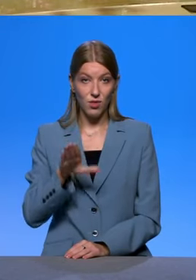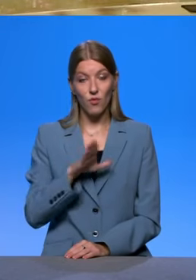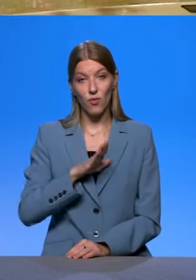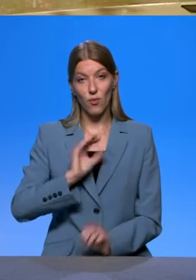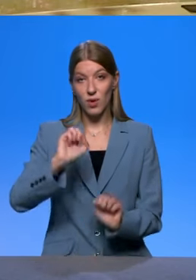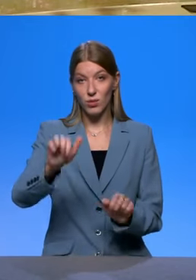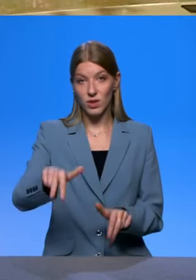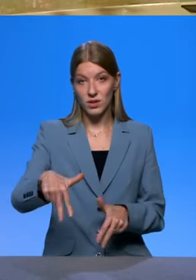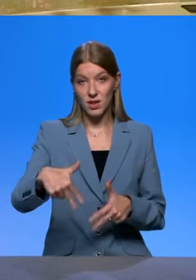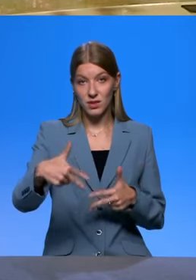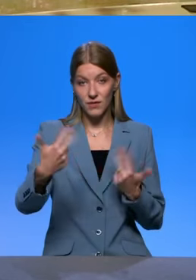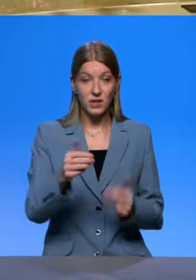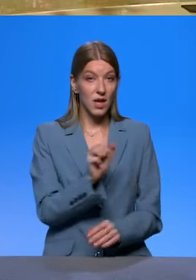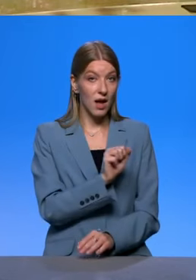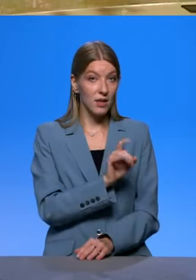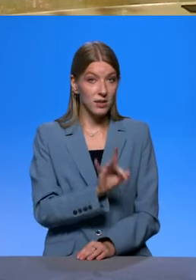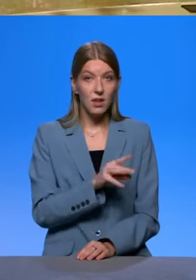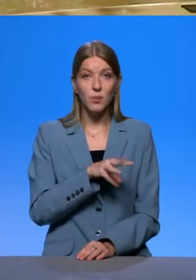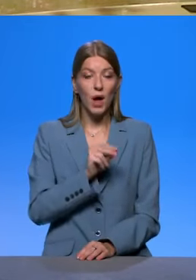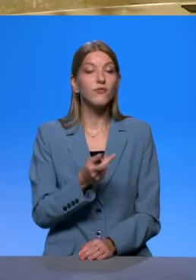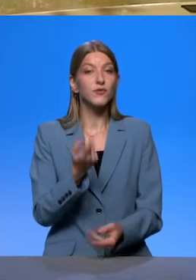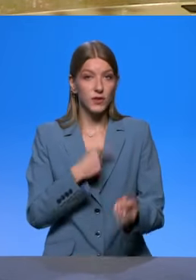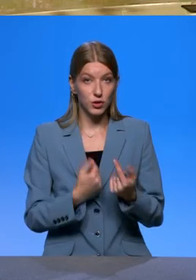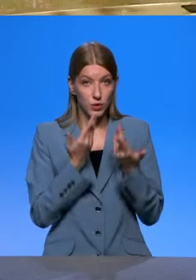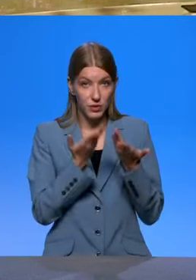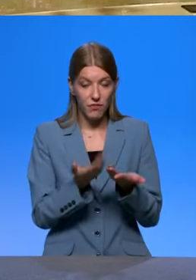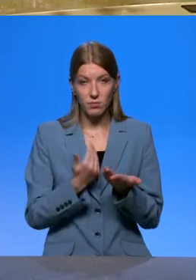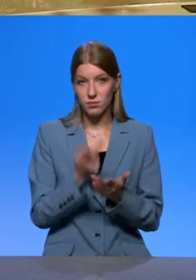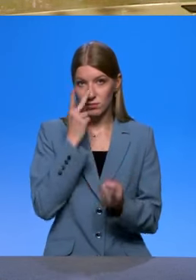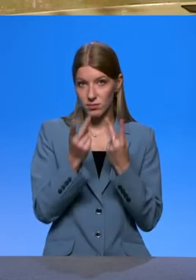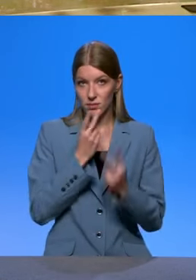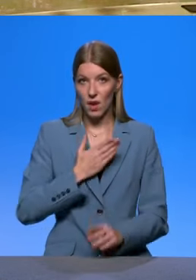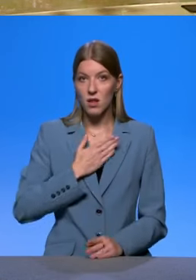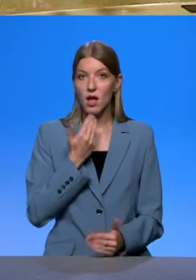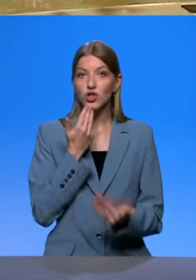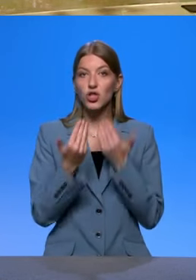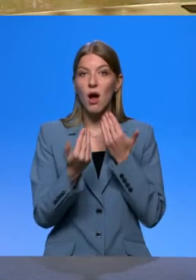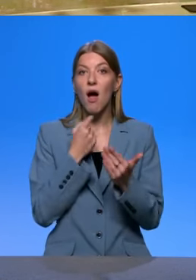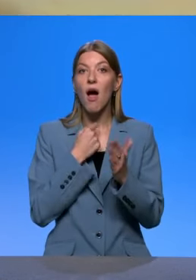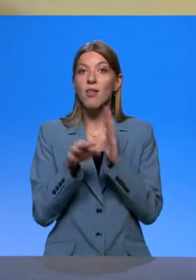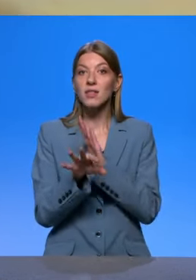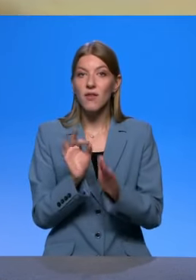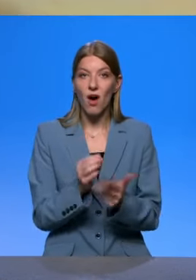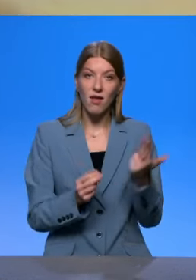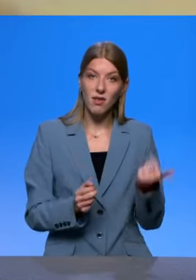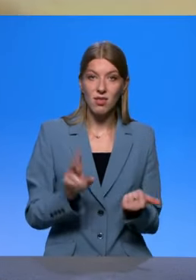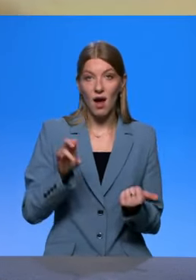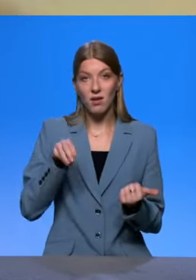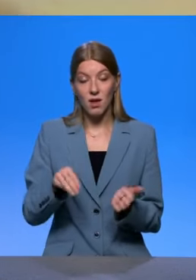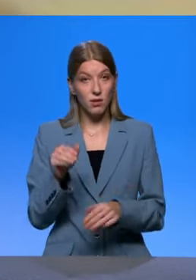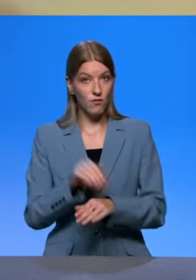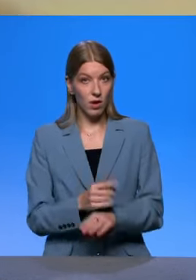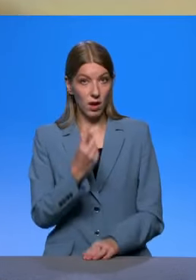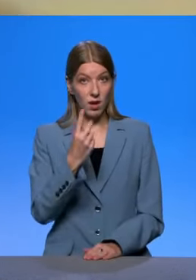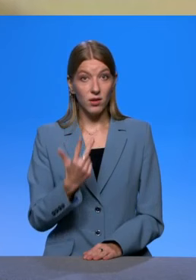связи. Александр Михайлович, возвращаюсь к вам. Вот заглядываю на то, как идет наше голосование. Ну, вы знаете, на самом деле, треть-то такая